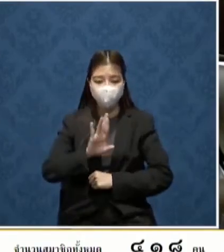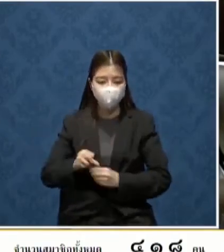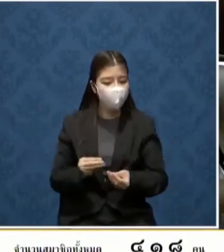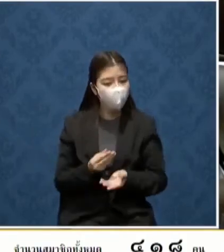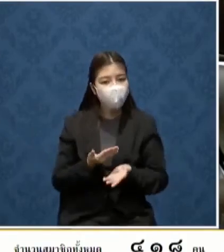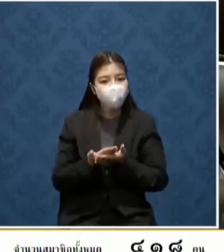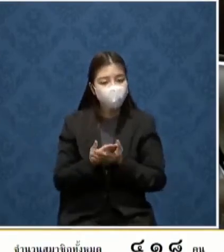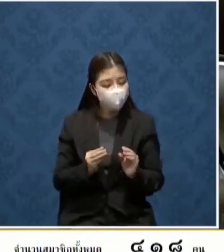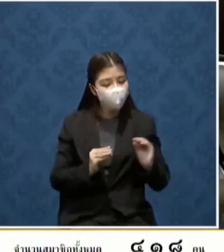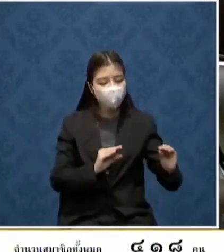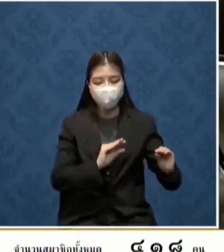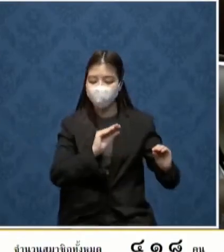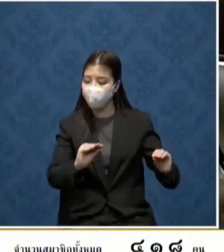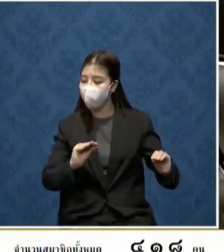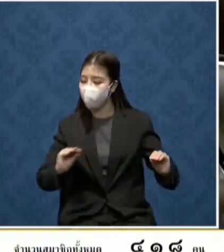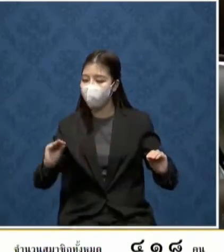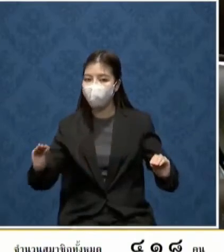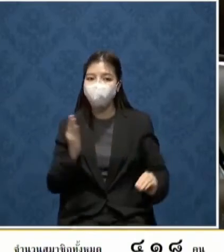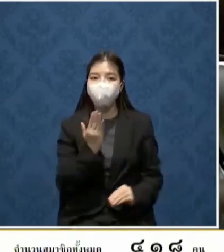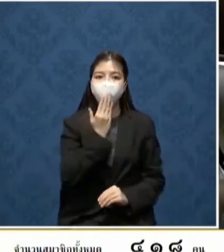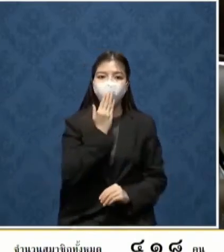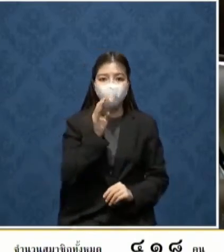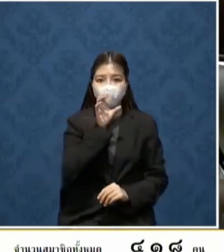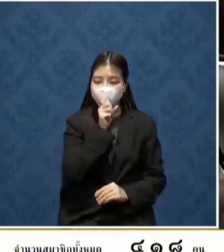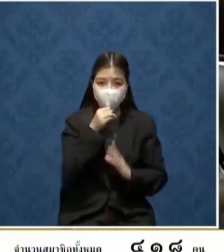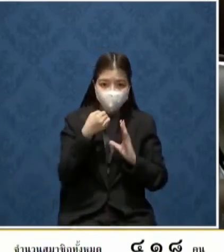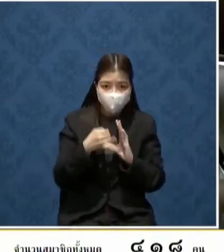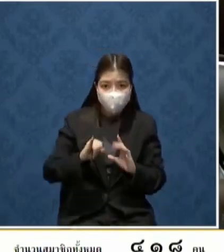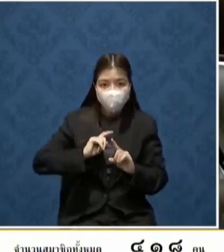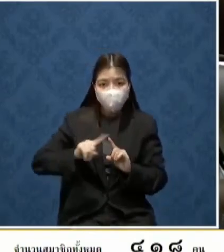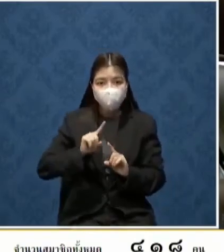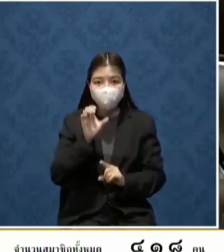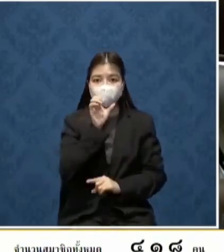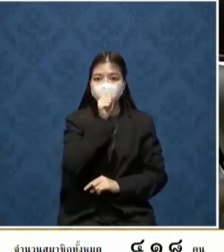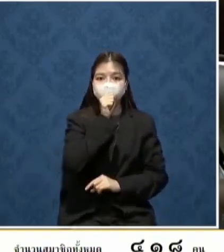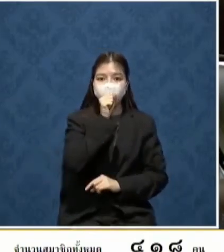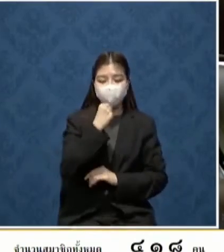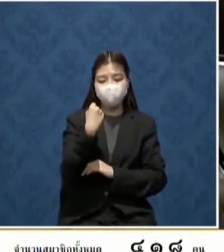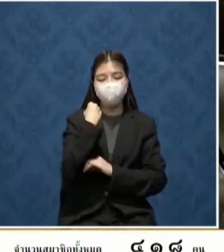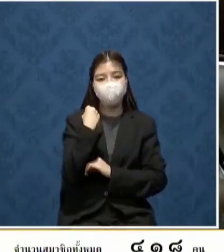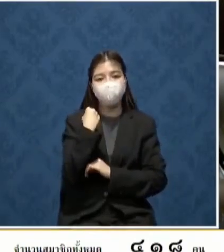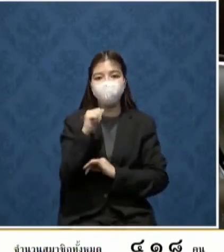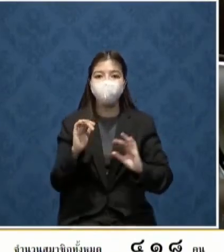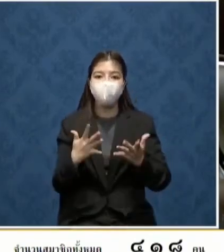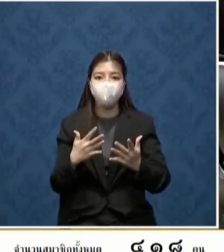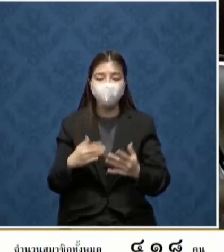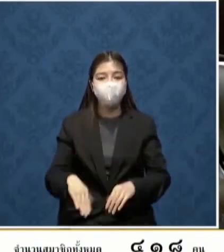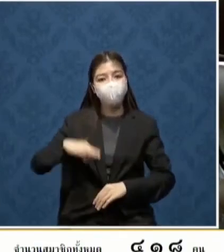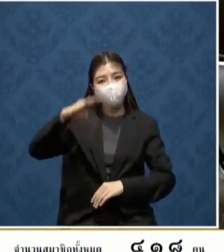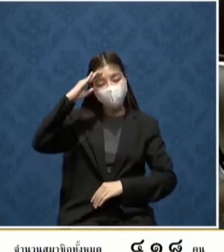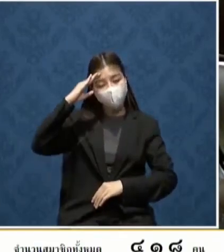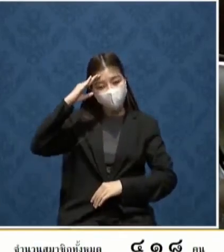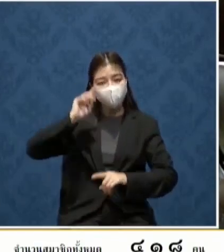นแตแลวก็ปกปความคดเป็ไปเราจะไม่มวนทจะมกองทพที่เข้มแข็งไม่มีกองทัพที่เขารพ